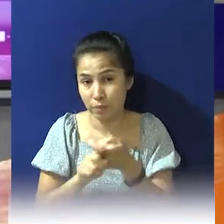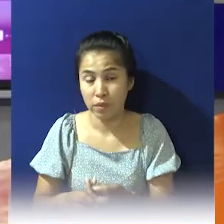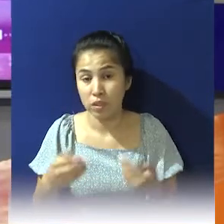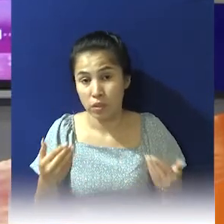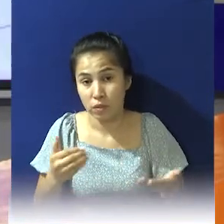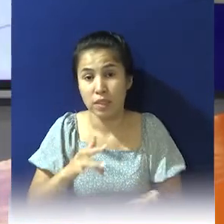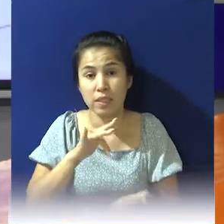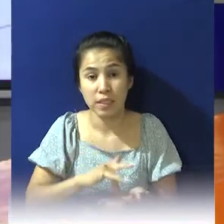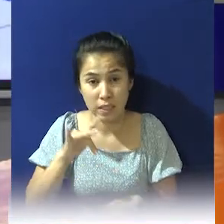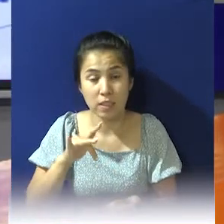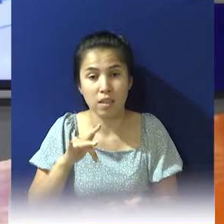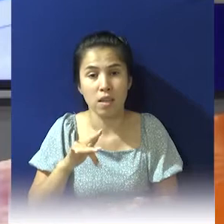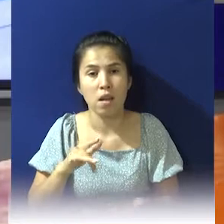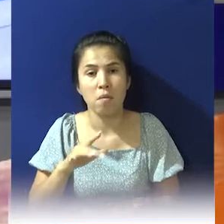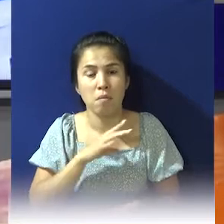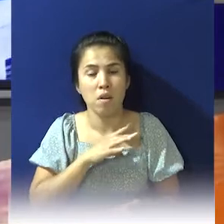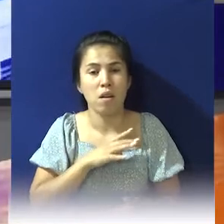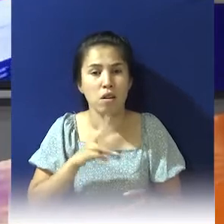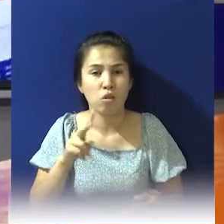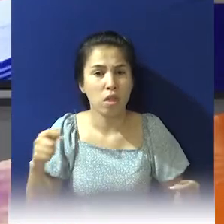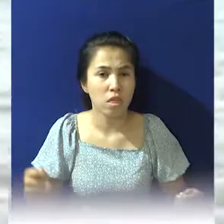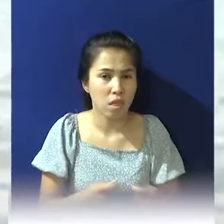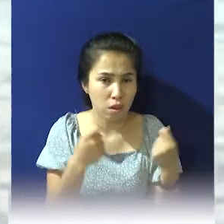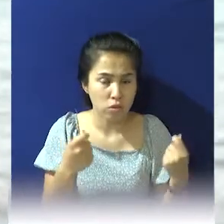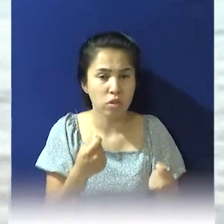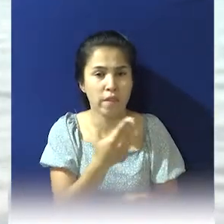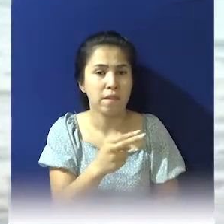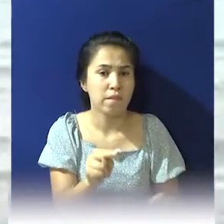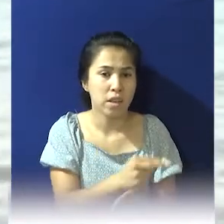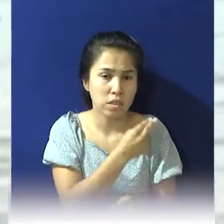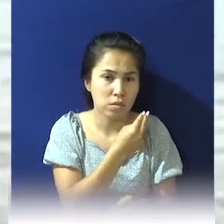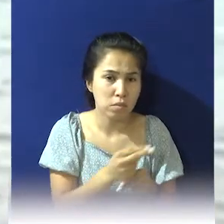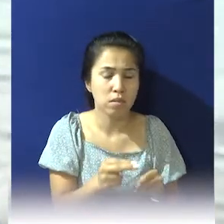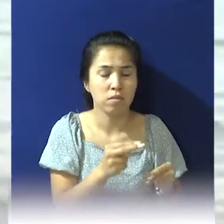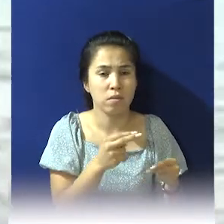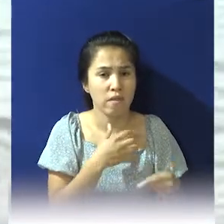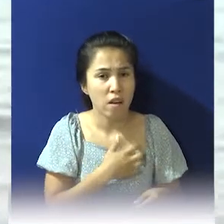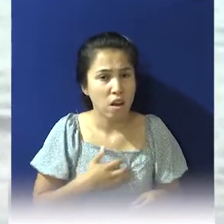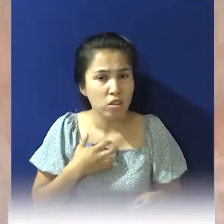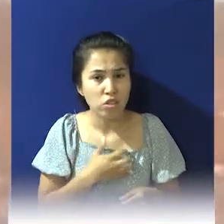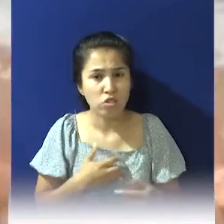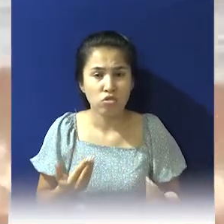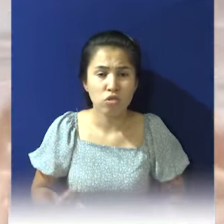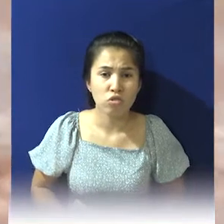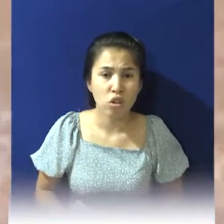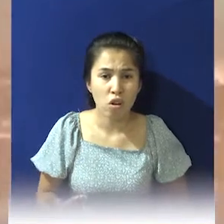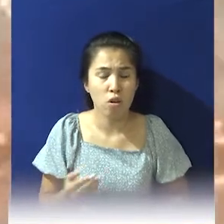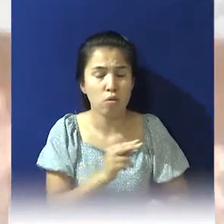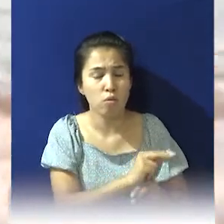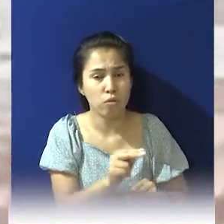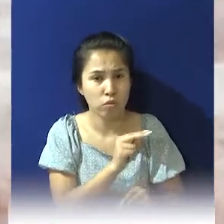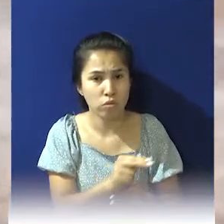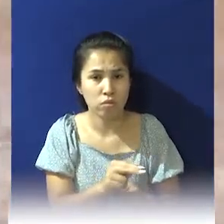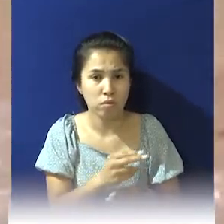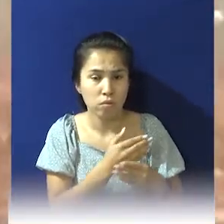как отдыхают в карантин? Об этом в следующем сюжете. Балхаш привлекает не только отдыхающих, но и специалистов в сфере туризма. А это,